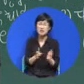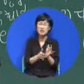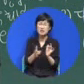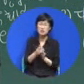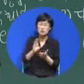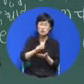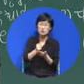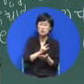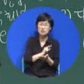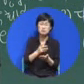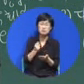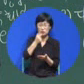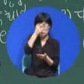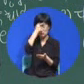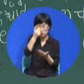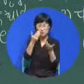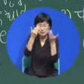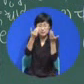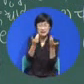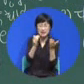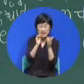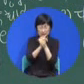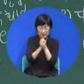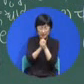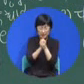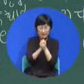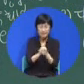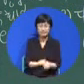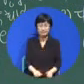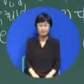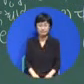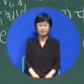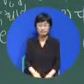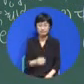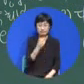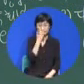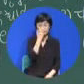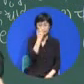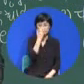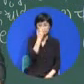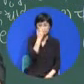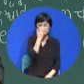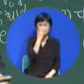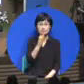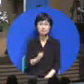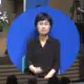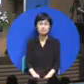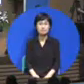people are in. 예수 그리스도 이름으로 기도하옵나이다. We pray this in the name of Jesus Christ. Amen.